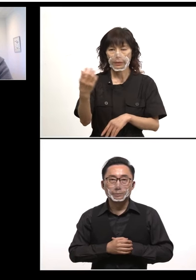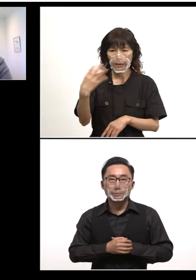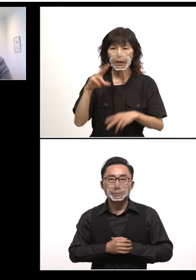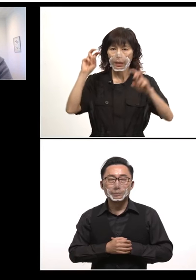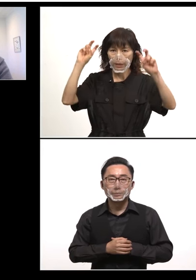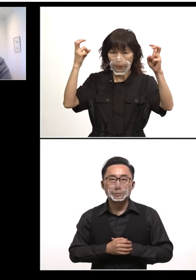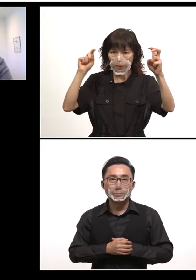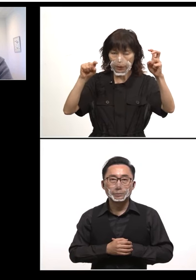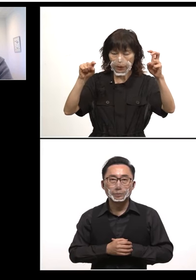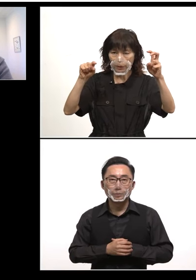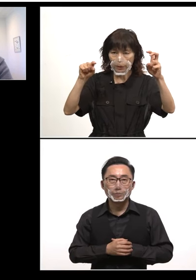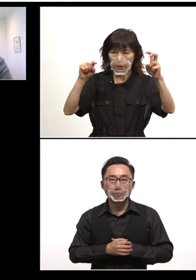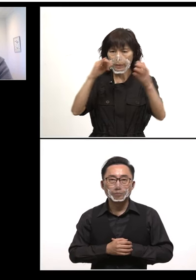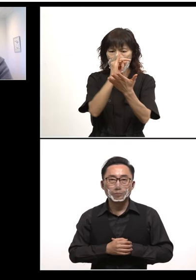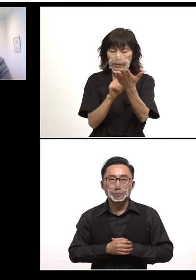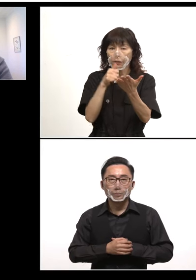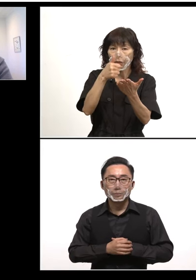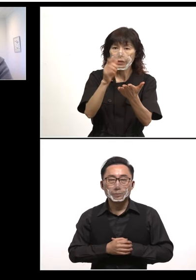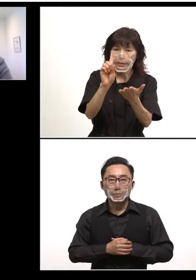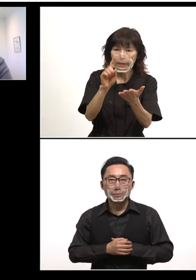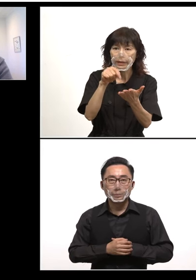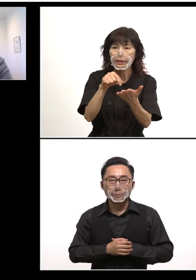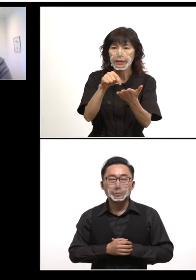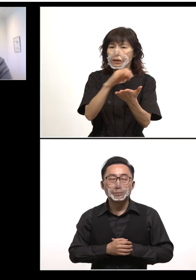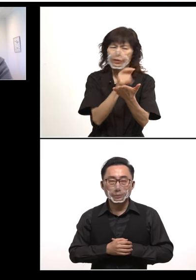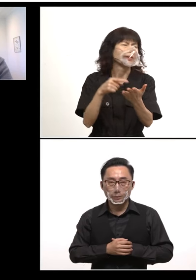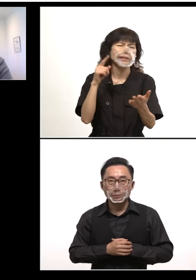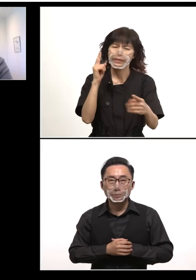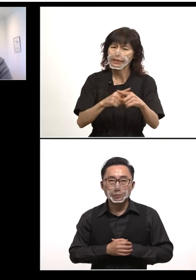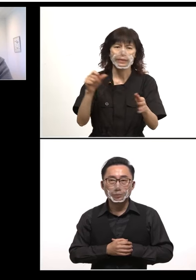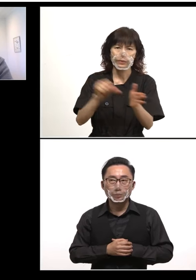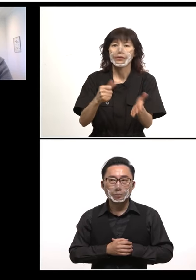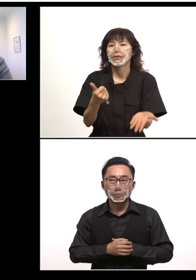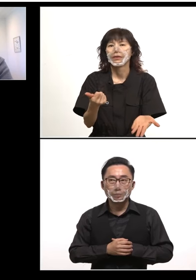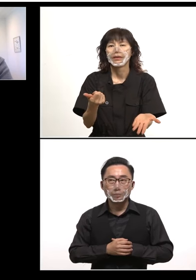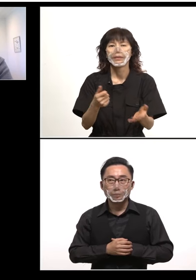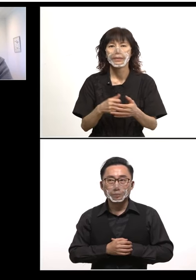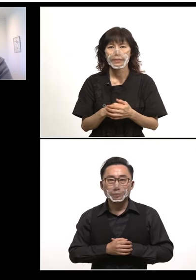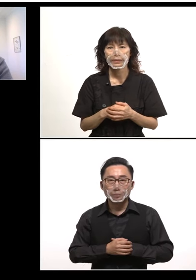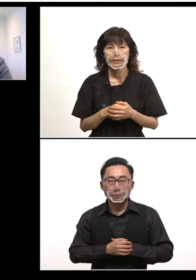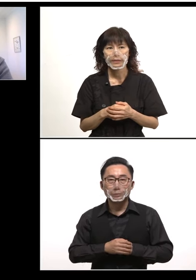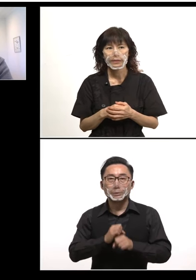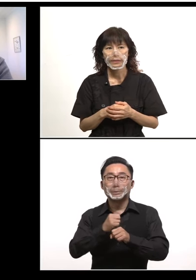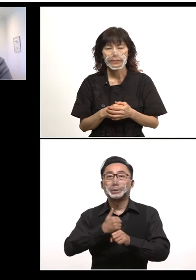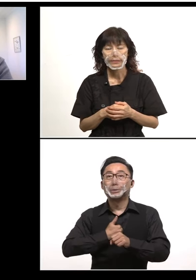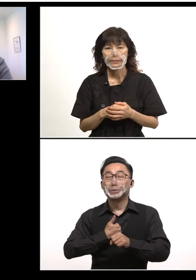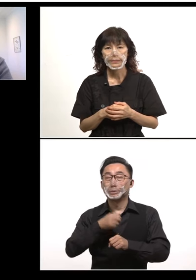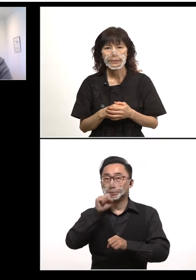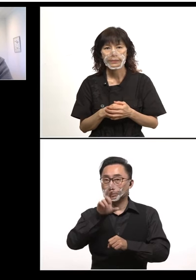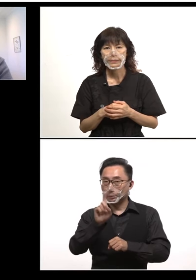題目點解佢會最好，就係本身佢真係最好咯。 我覺得咧，